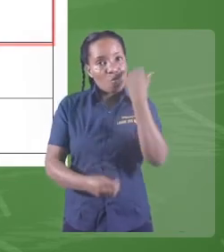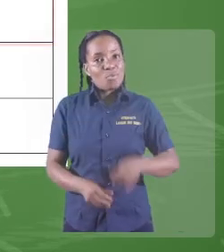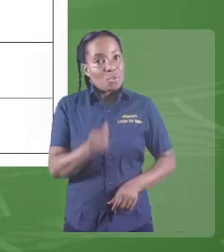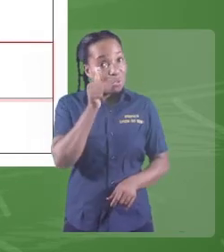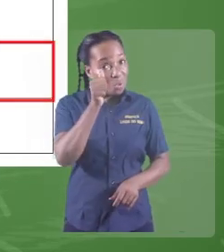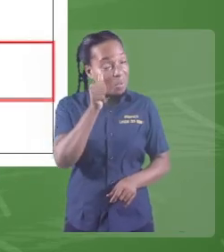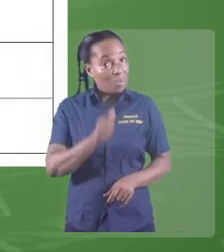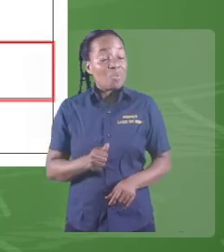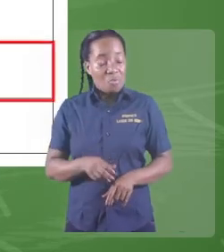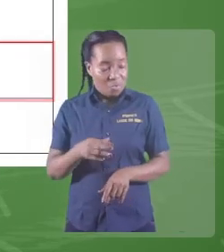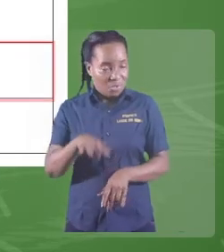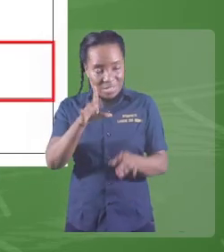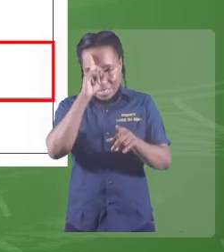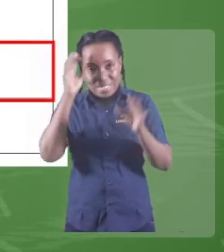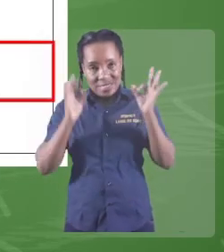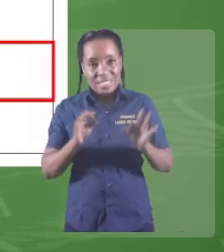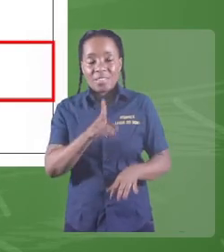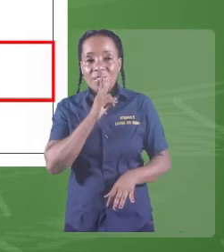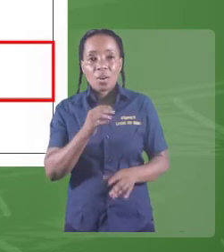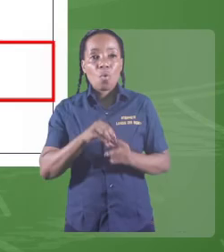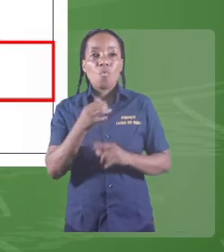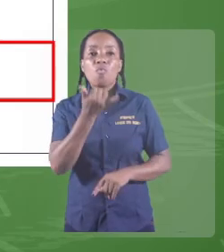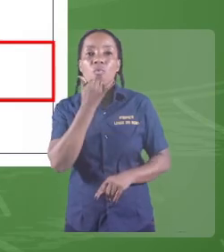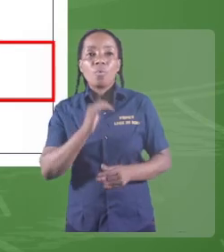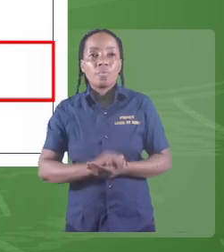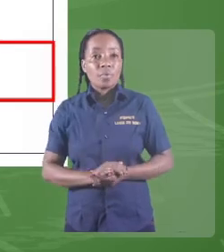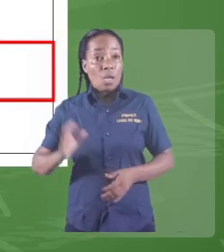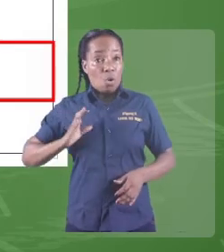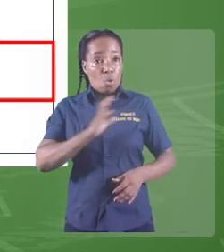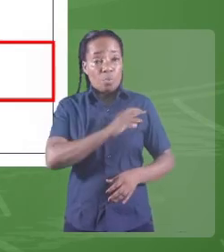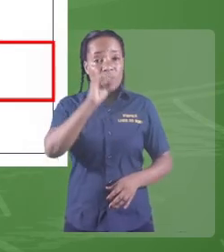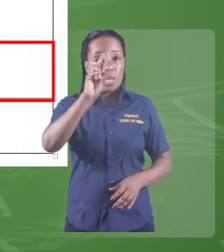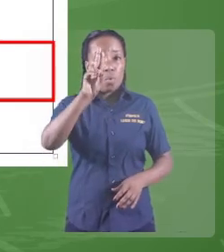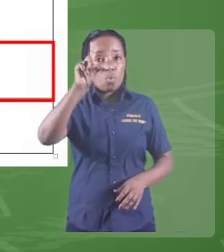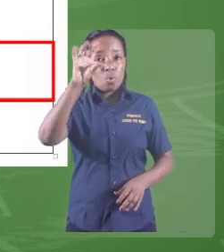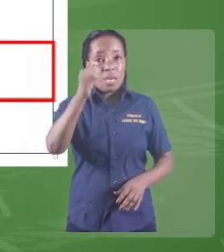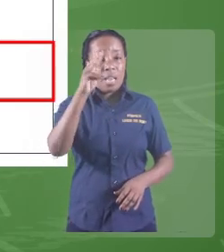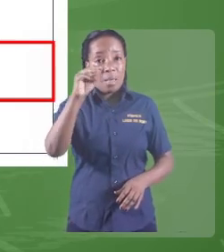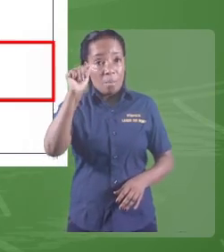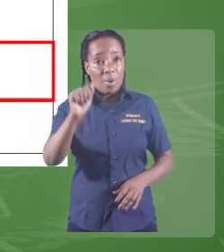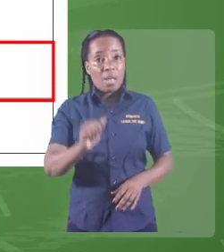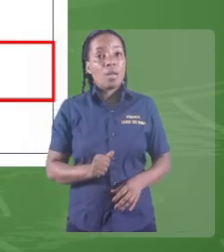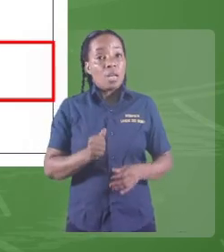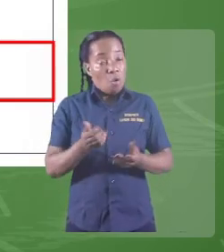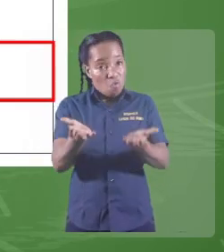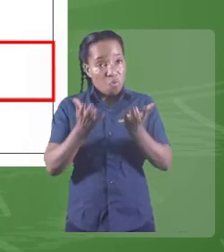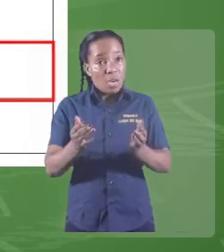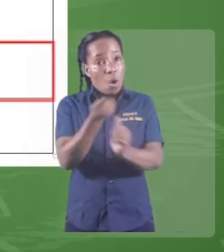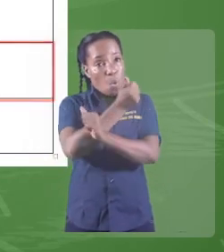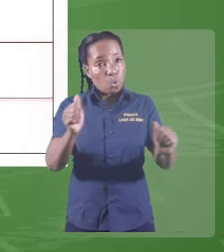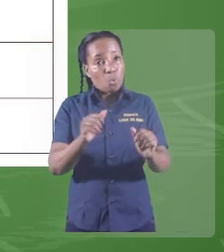faux? Le conseil des oulémas était pour l'autonomie totale de l'Algérie. Est-ce vrai? Est-ce